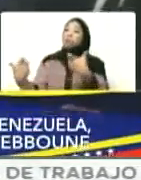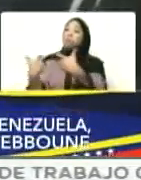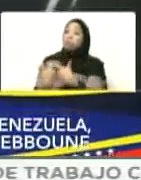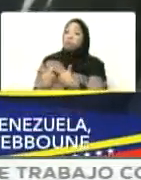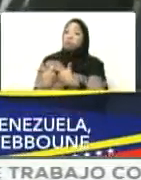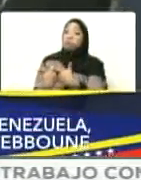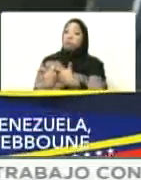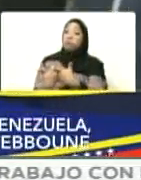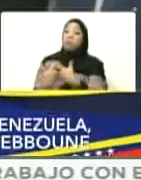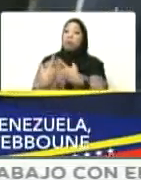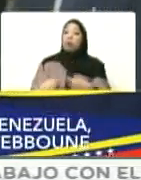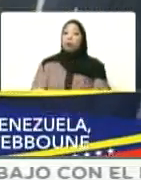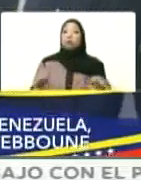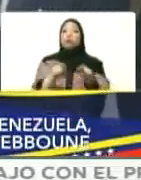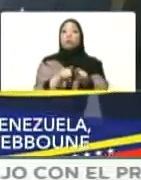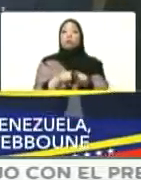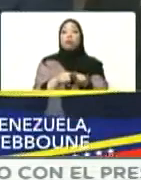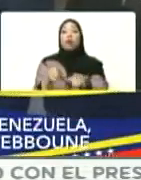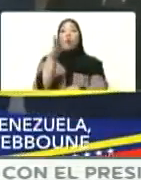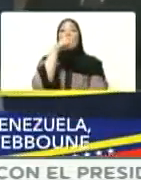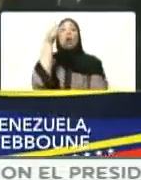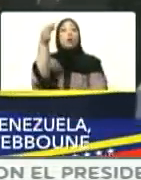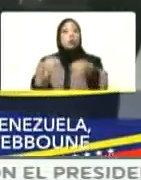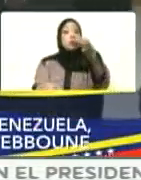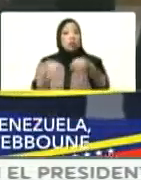بانتخابات تسمح له